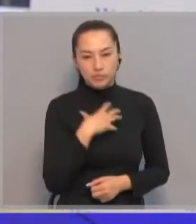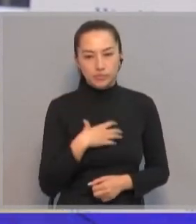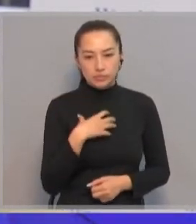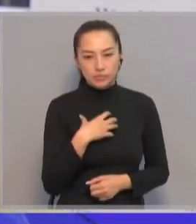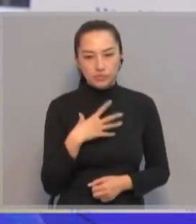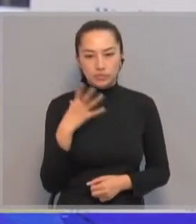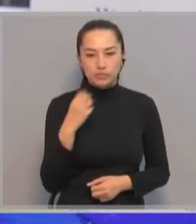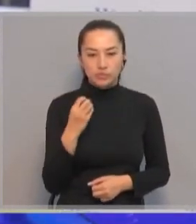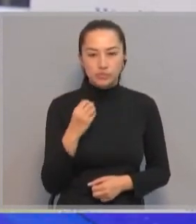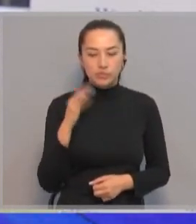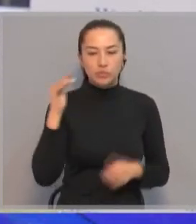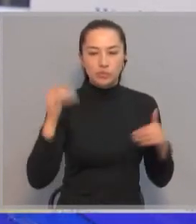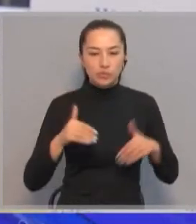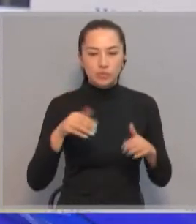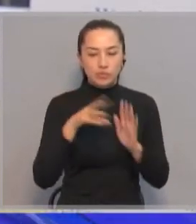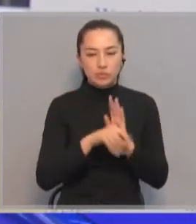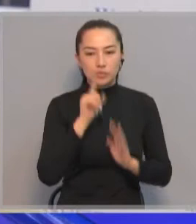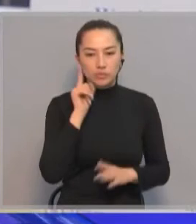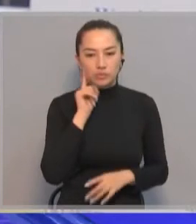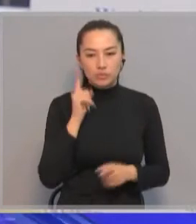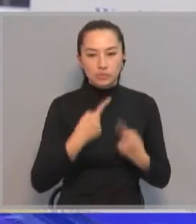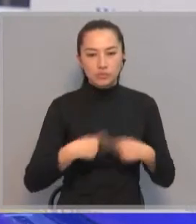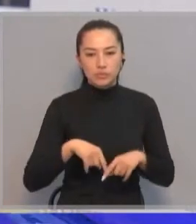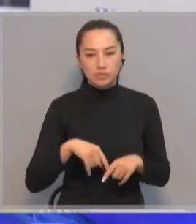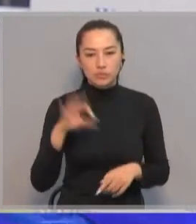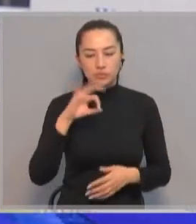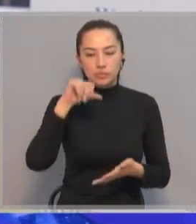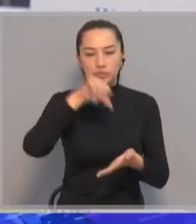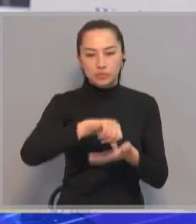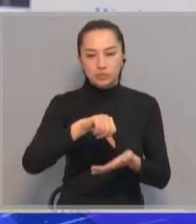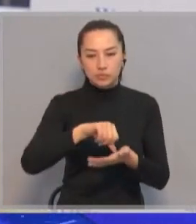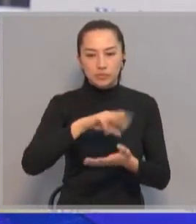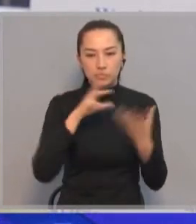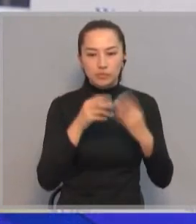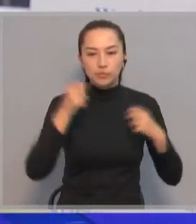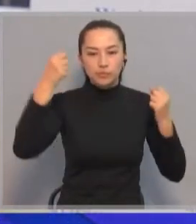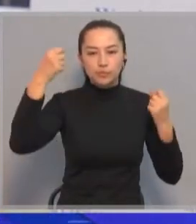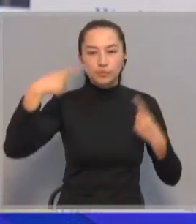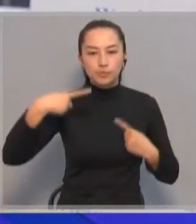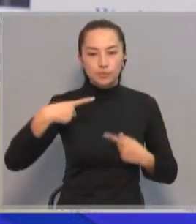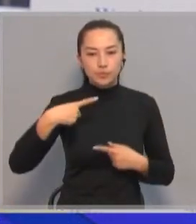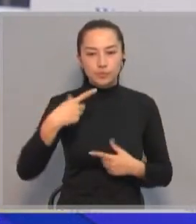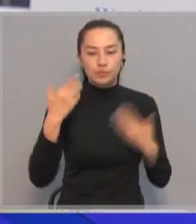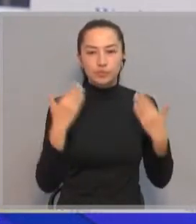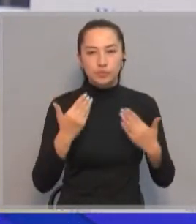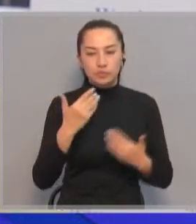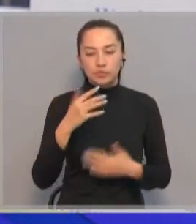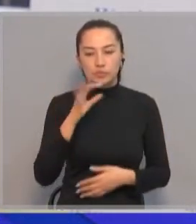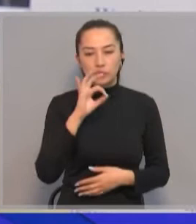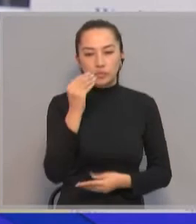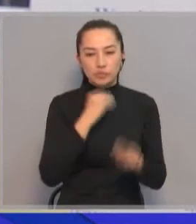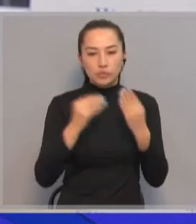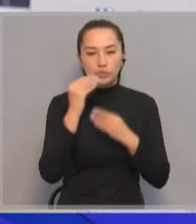Міне осы колледж жас маман жобасына қатысу арқылы заманауи үлгідегі осы тамақтандыру